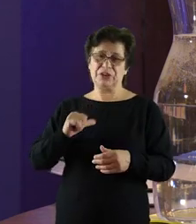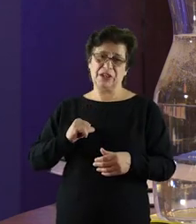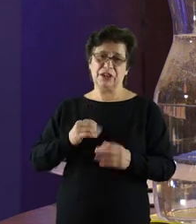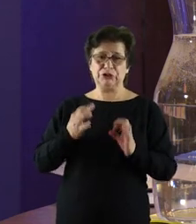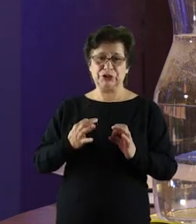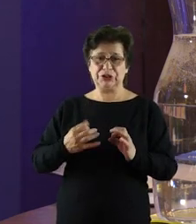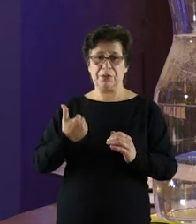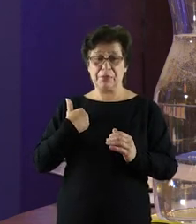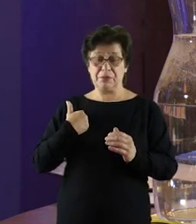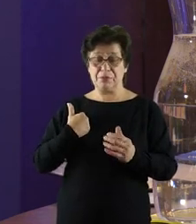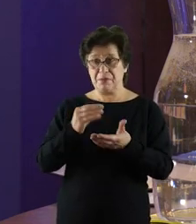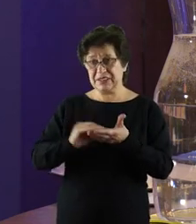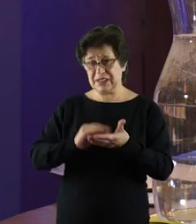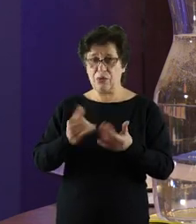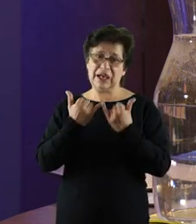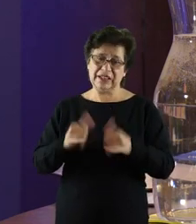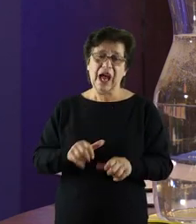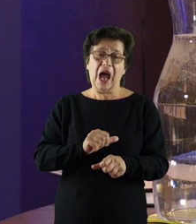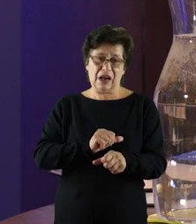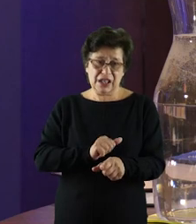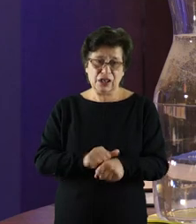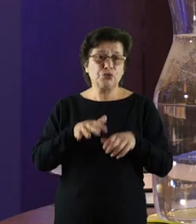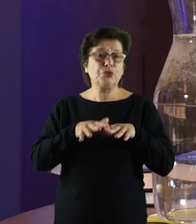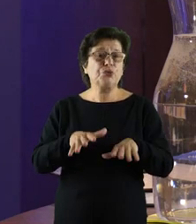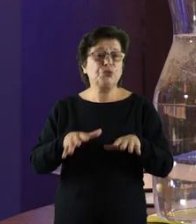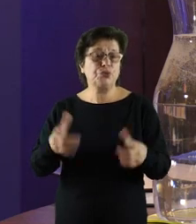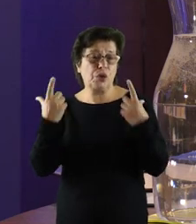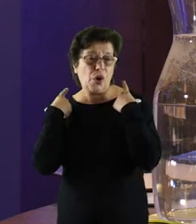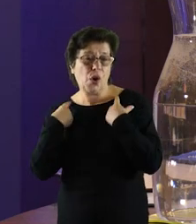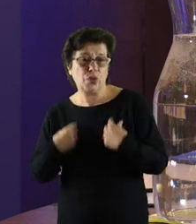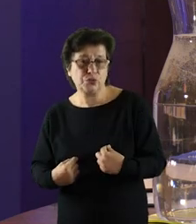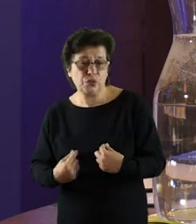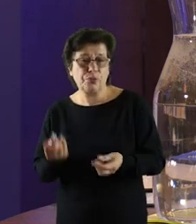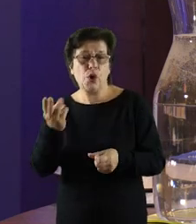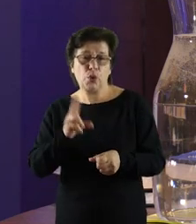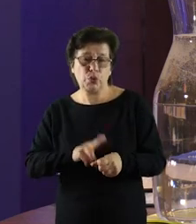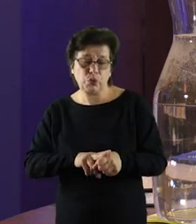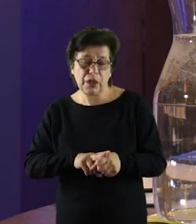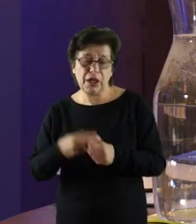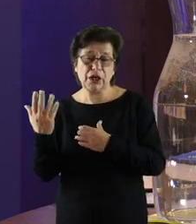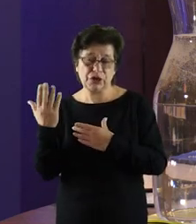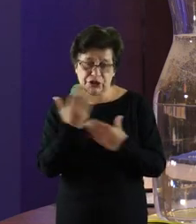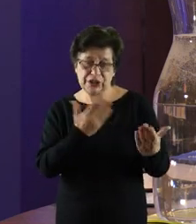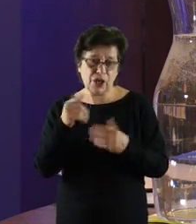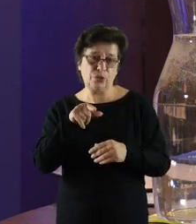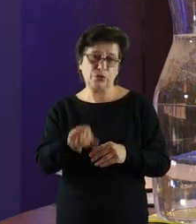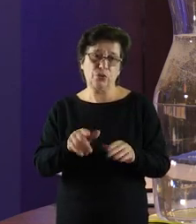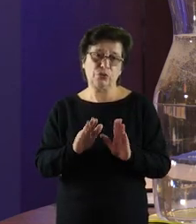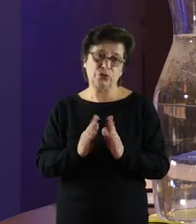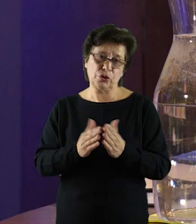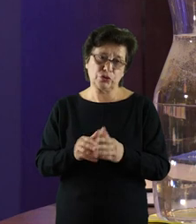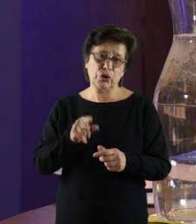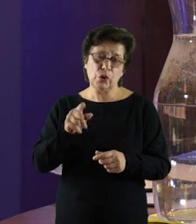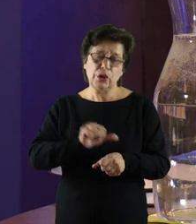bardzo wiele czytelniczek, które tę książkę lubią, bo pomaga im zrozumieć problem choroby alkoholowej, a jak wiadomo w Polsce w